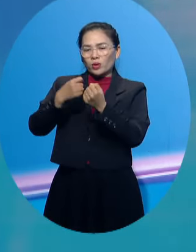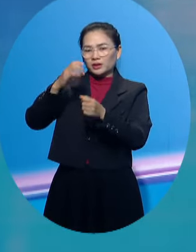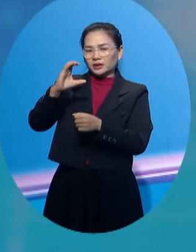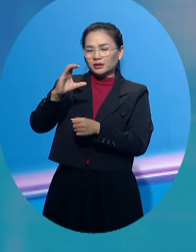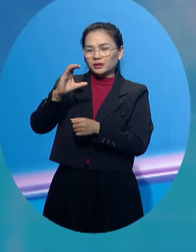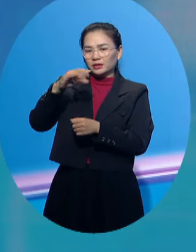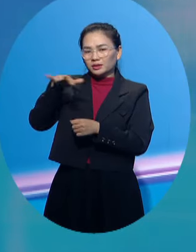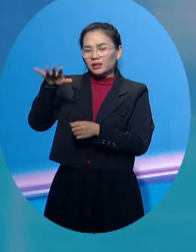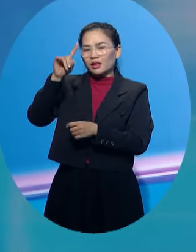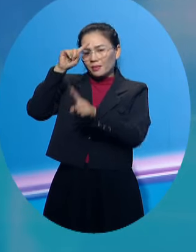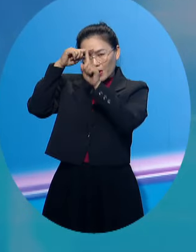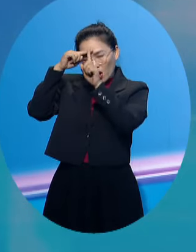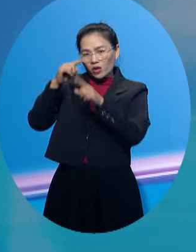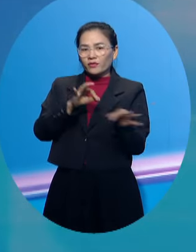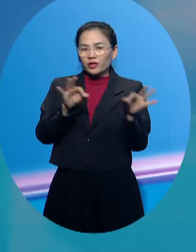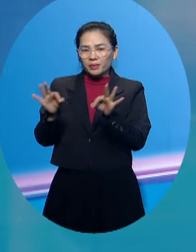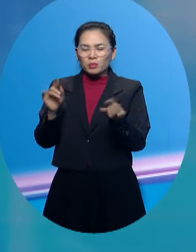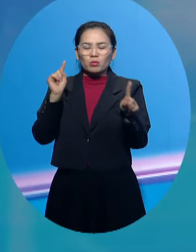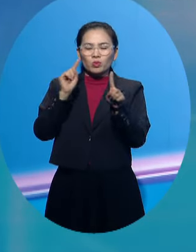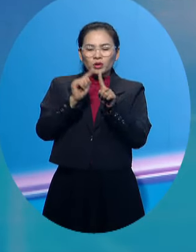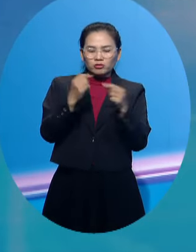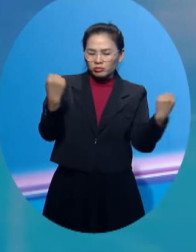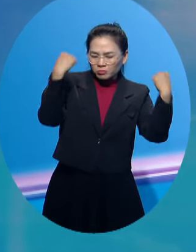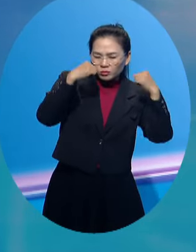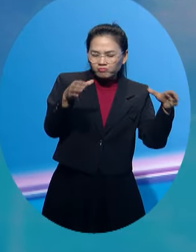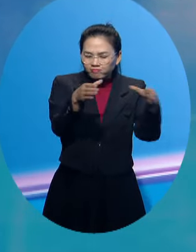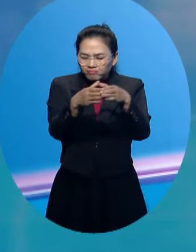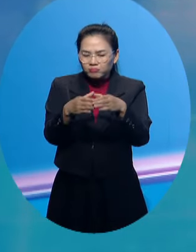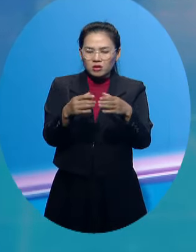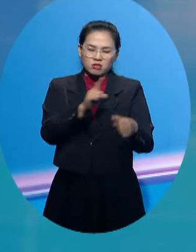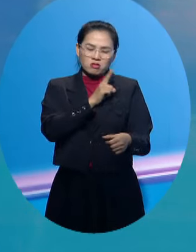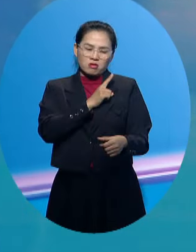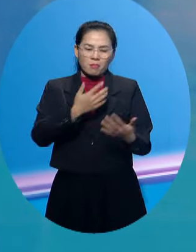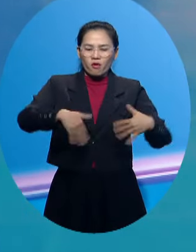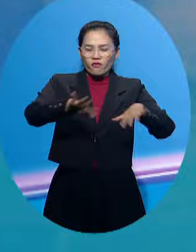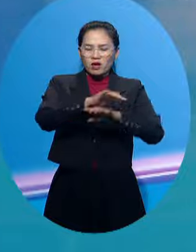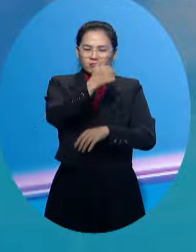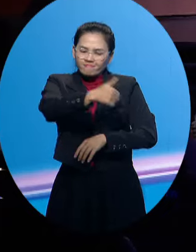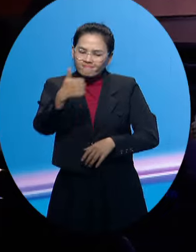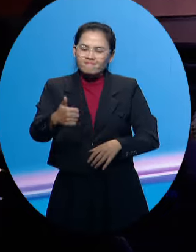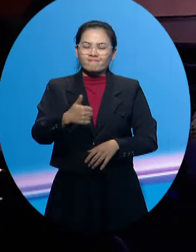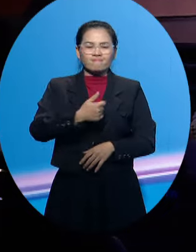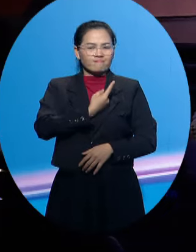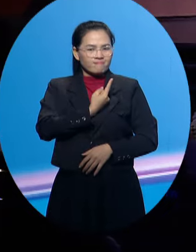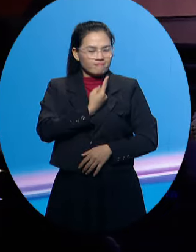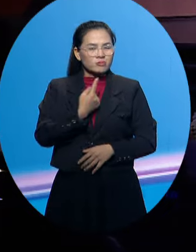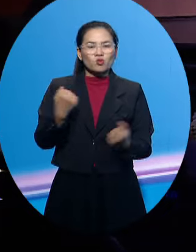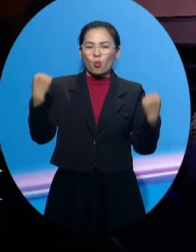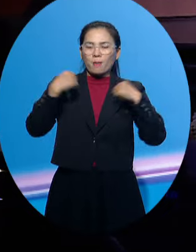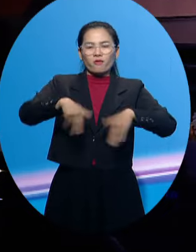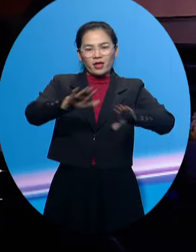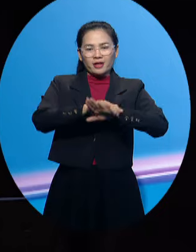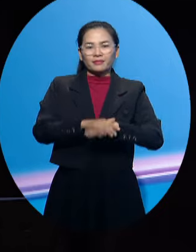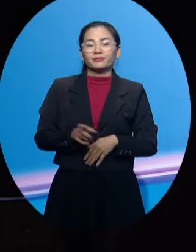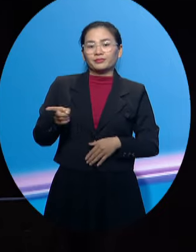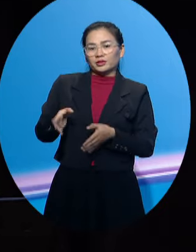động thiết thực ý nghĩa nhằm hỗ trợ nâng cao ý thức chăm sóc tự bảo vệ sức khỏe trong nhân dân câu lạc